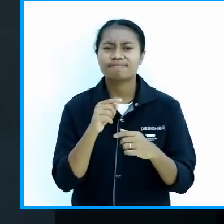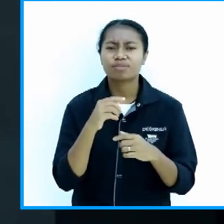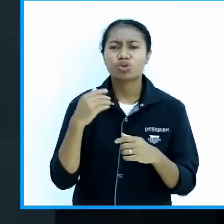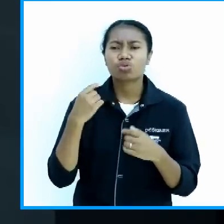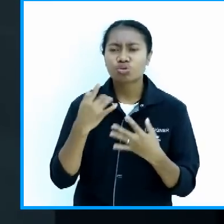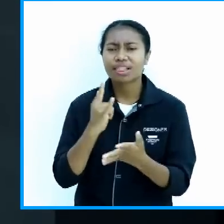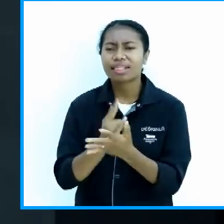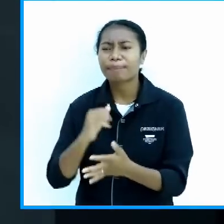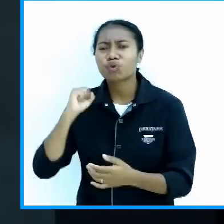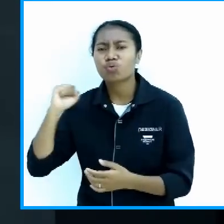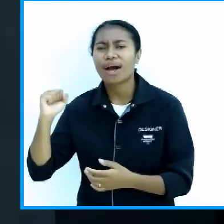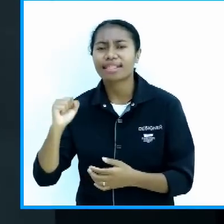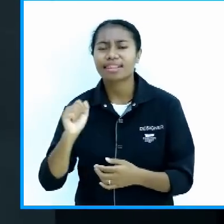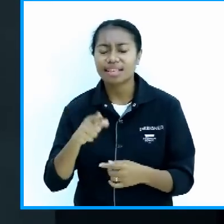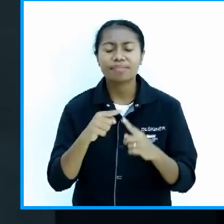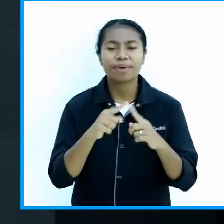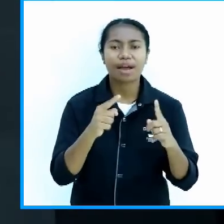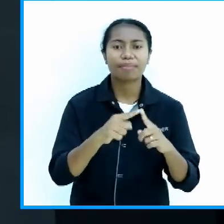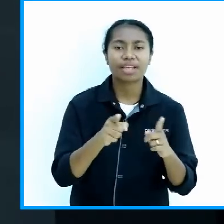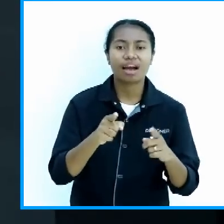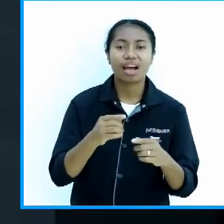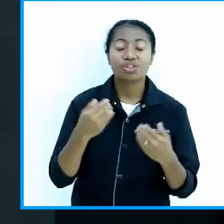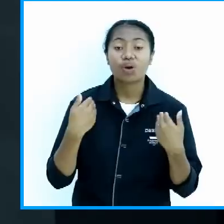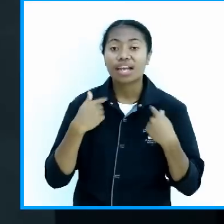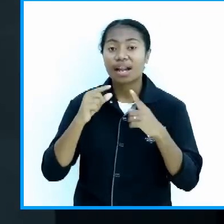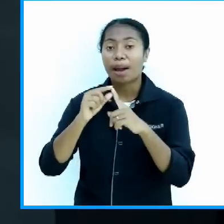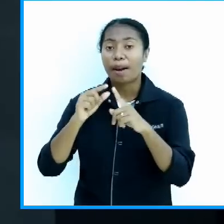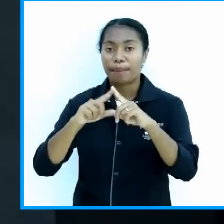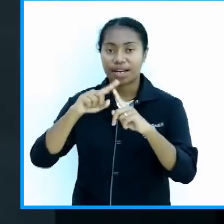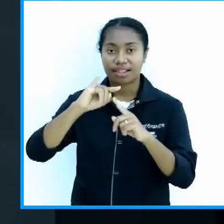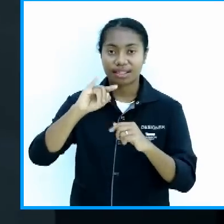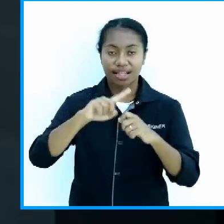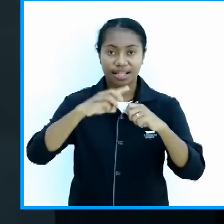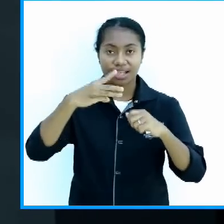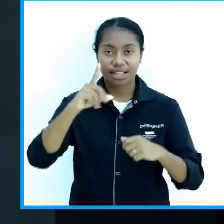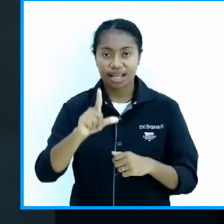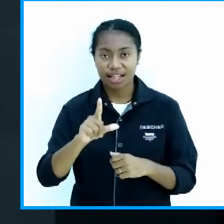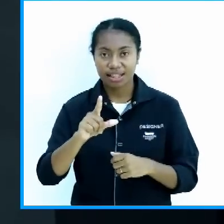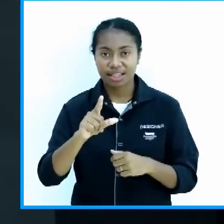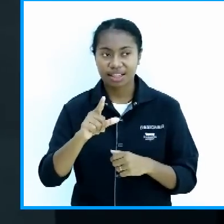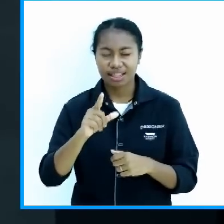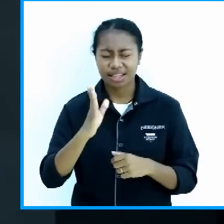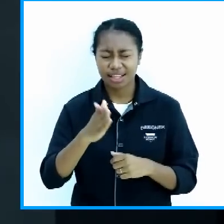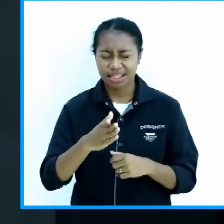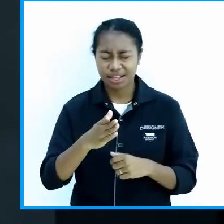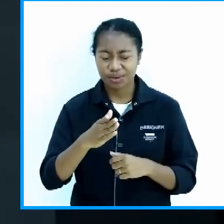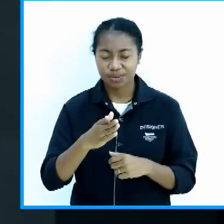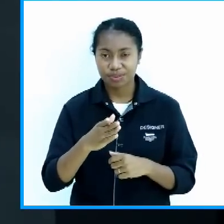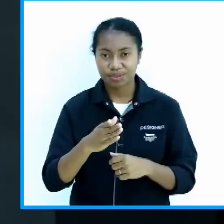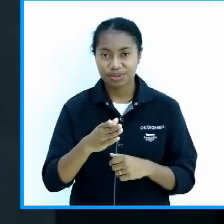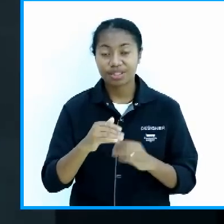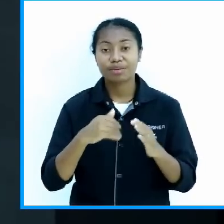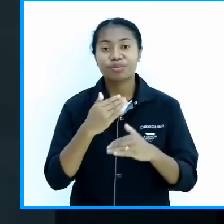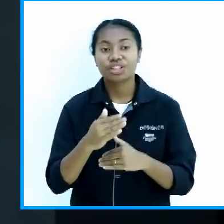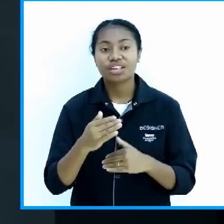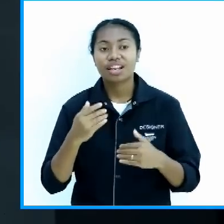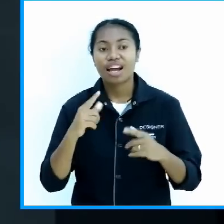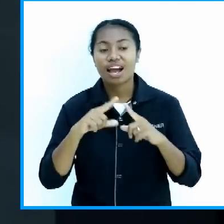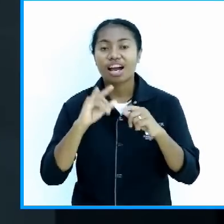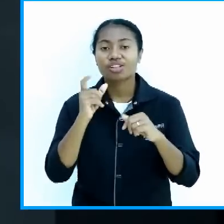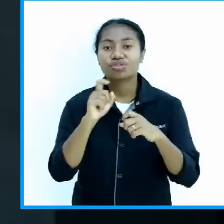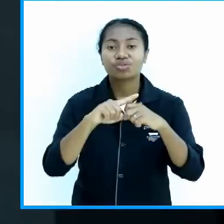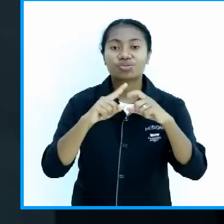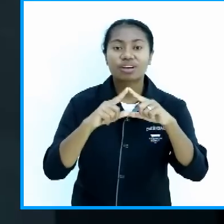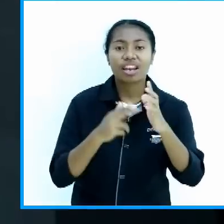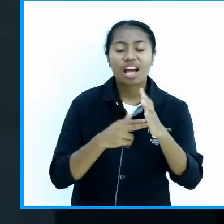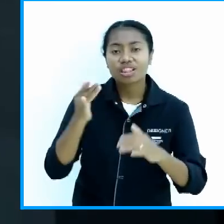harga virus ditentukan oleh partikel yang dijadikan virusnya, yang dilemahkan atau dimatikan atau bagian virus, kemudian oleh adjuvannya juga dan